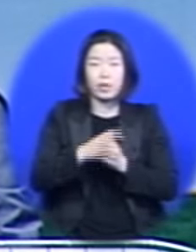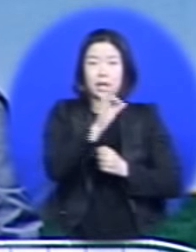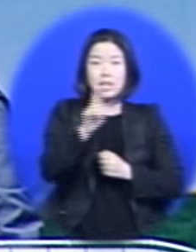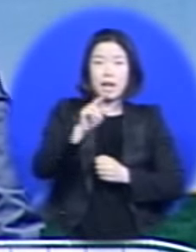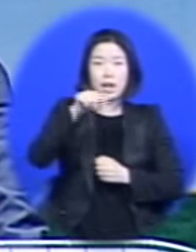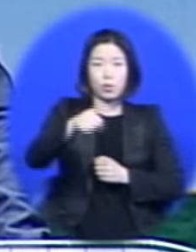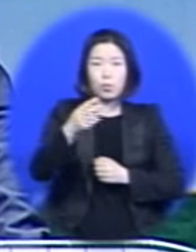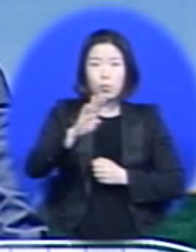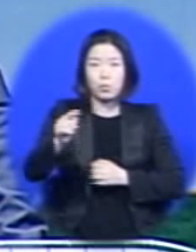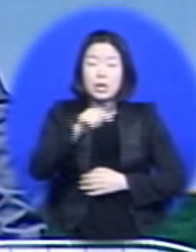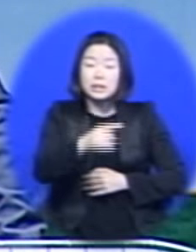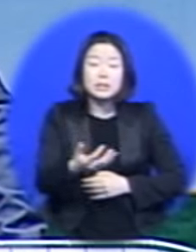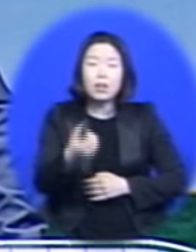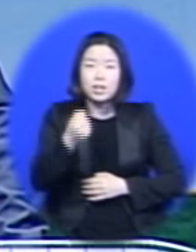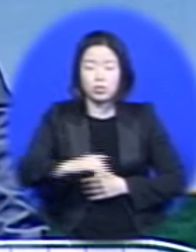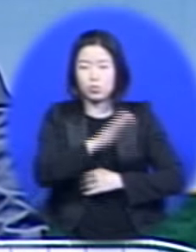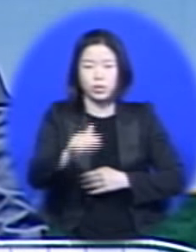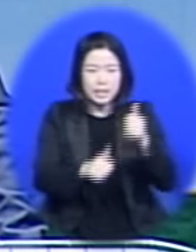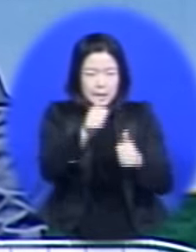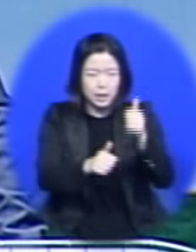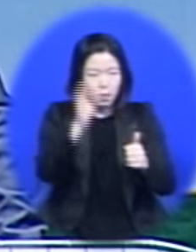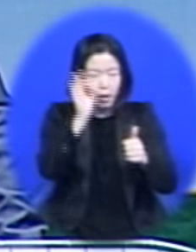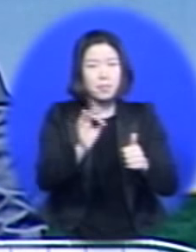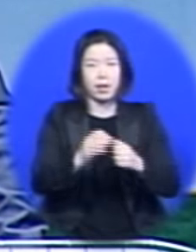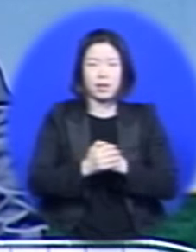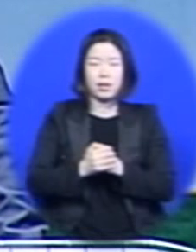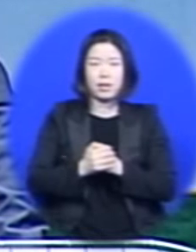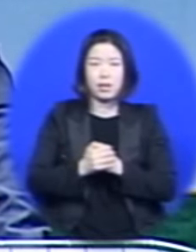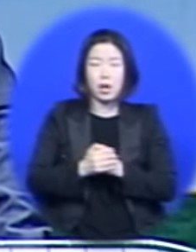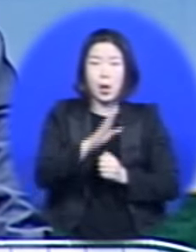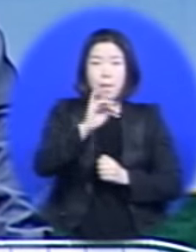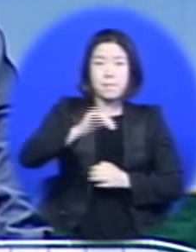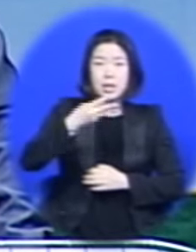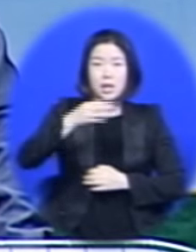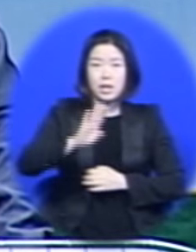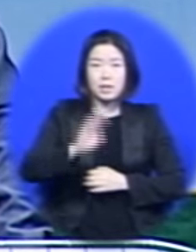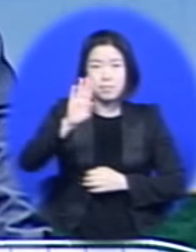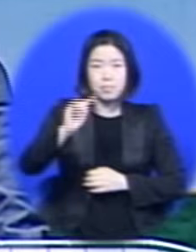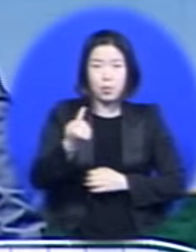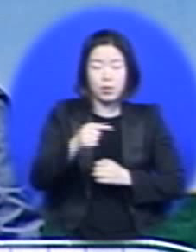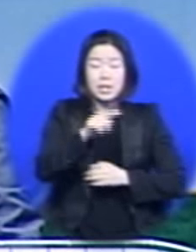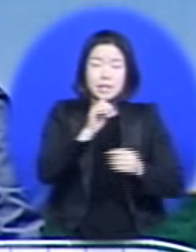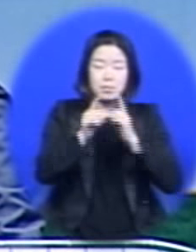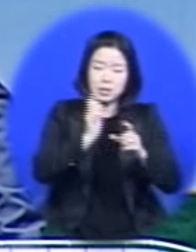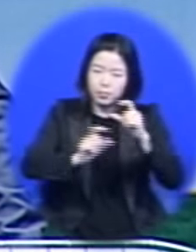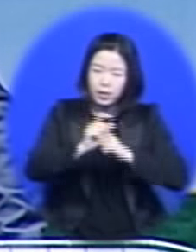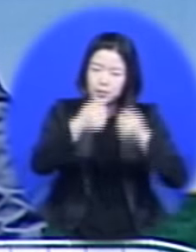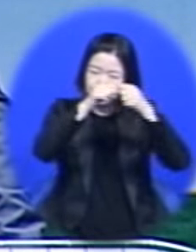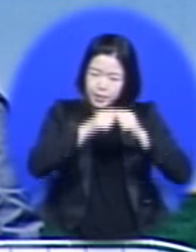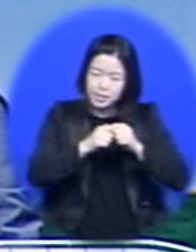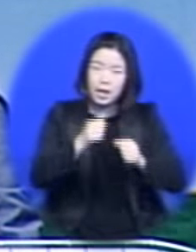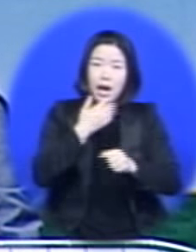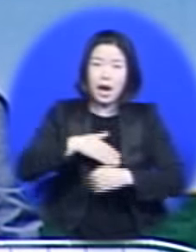말했다. 그걸 갖고 우리끼리 시험쳐보겠습니다. 빌립보가 말했다. 이 말씀을 더 자세히 알 수